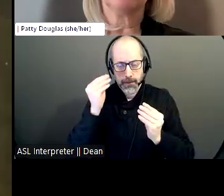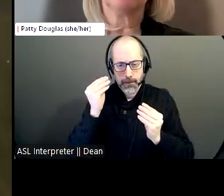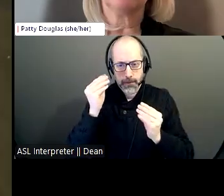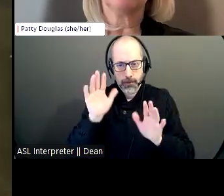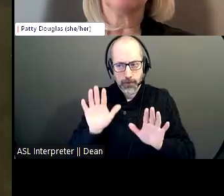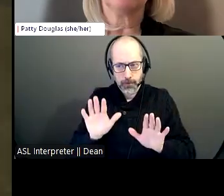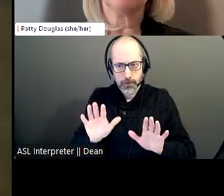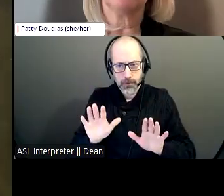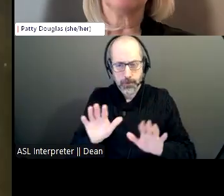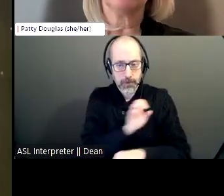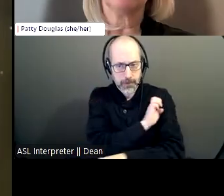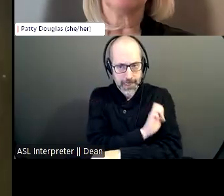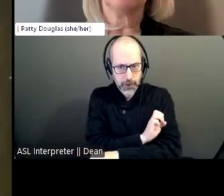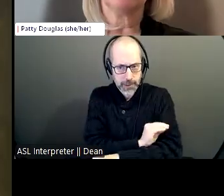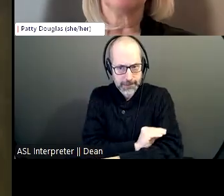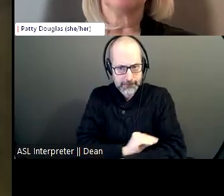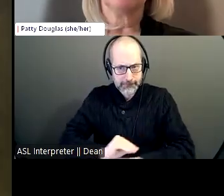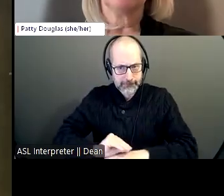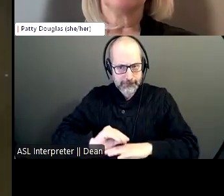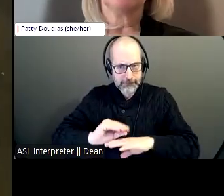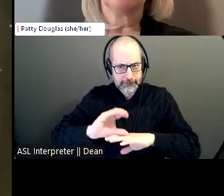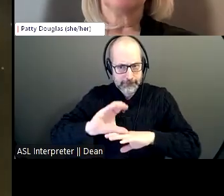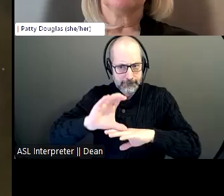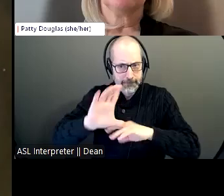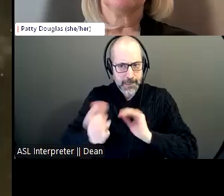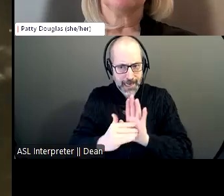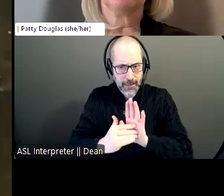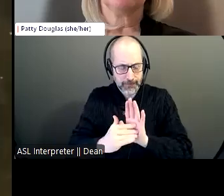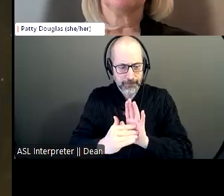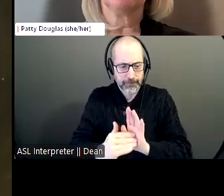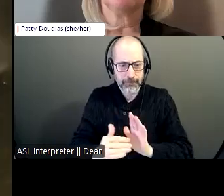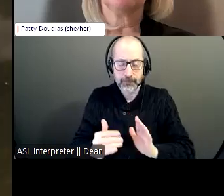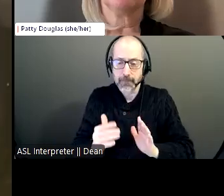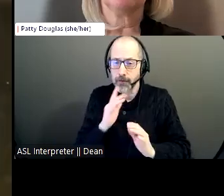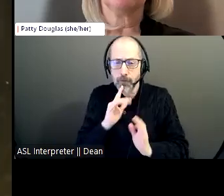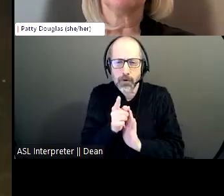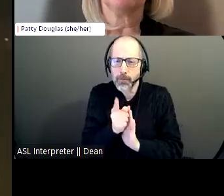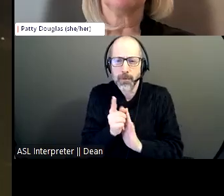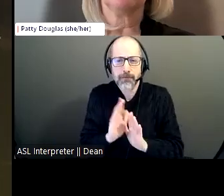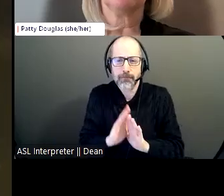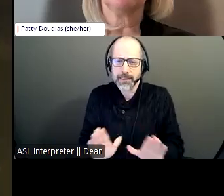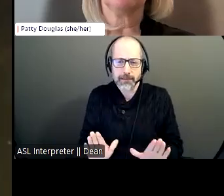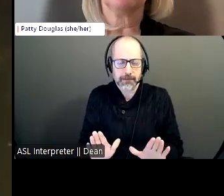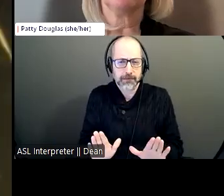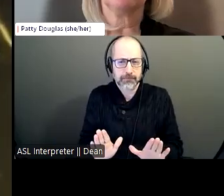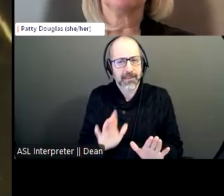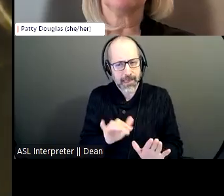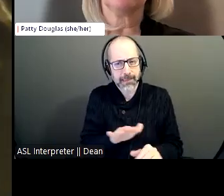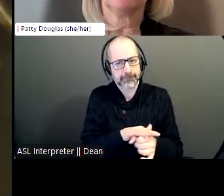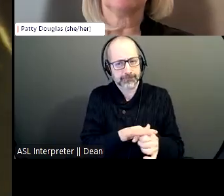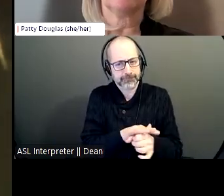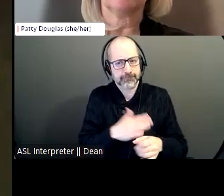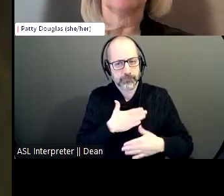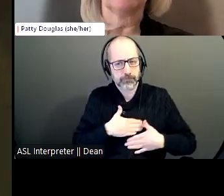regain my energy, retrouver mon énergie and sometimes just have a moment of peace. et parfois même avoir un moment de paix.